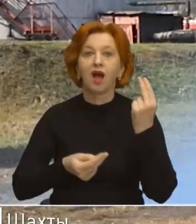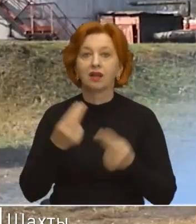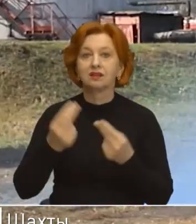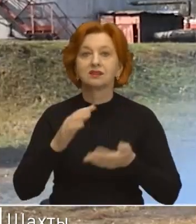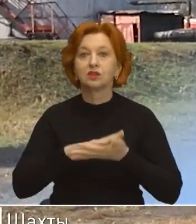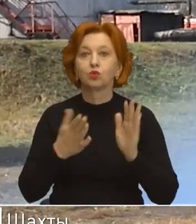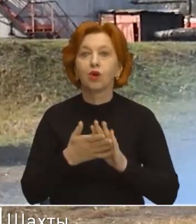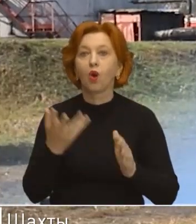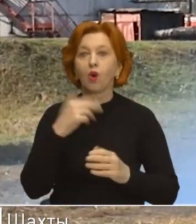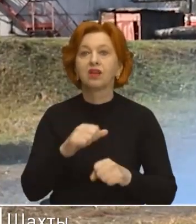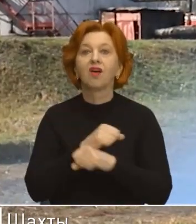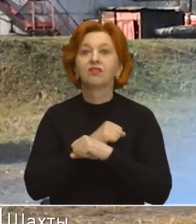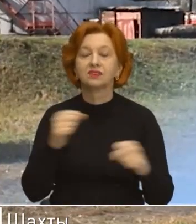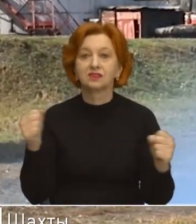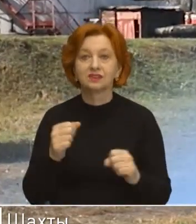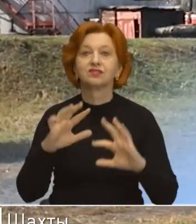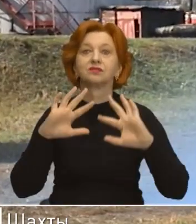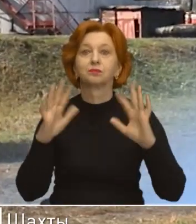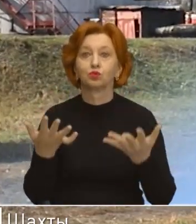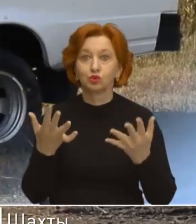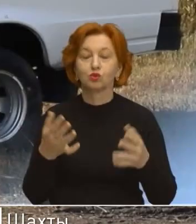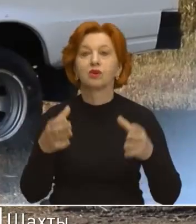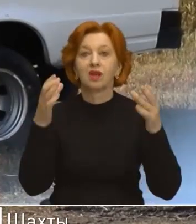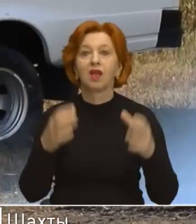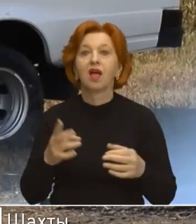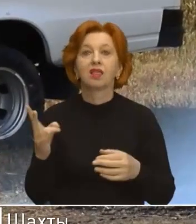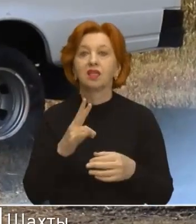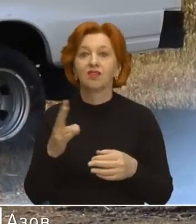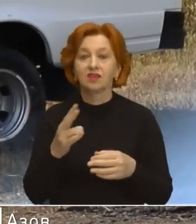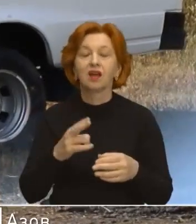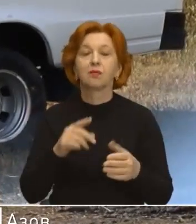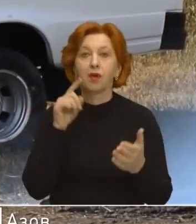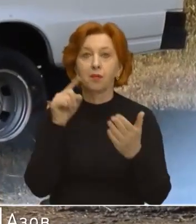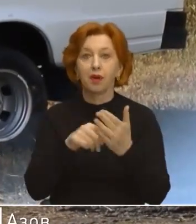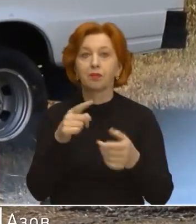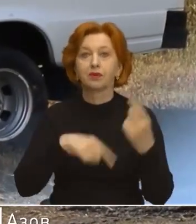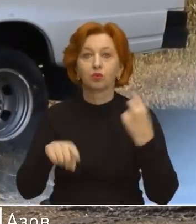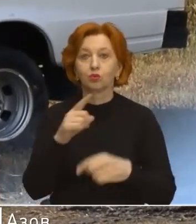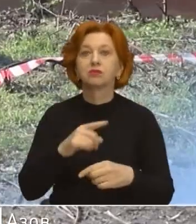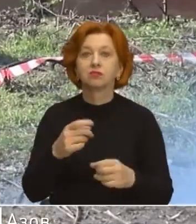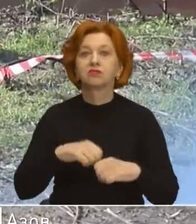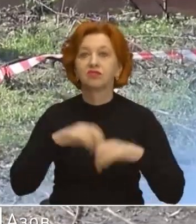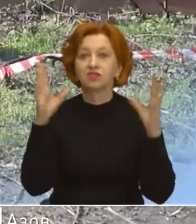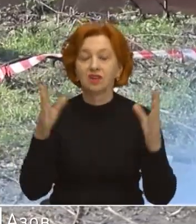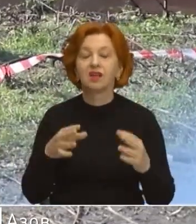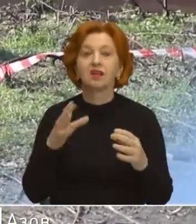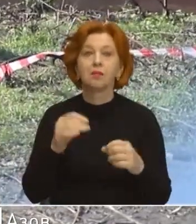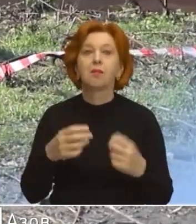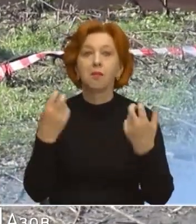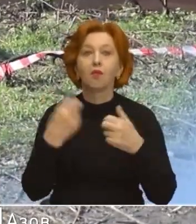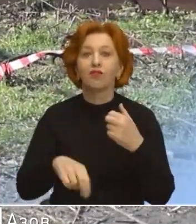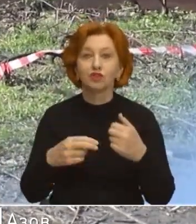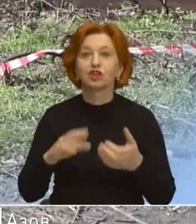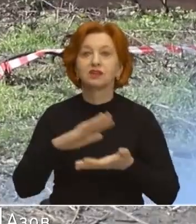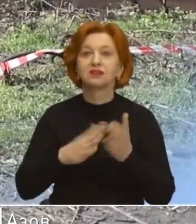ситуация, когда взрыв газовоздушной смеси в резервуаре с нефтепродуктами повлек за собой и разрушение производственного цеха. Повреждена